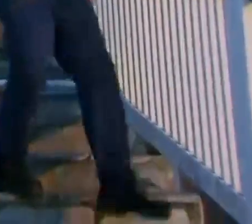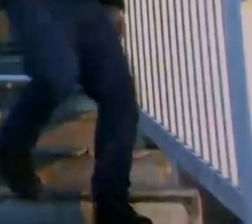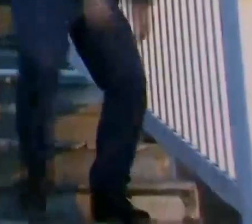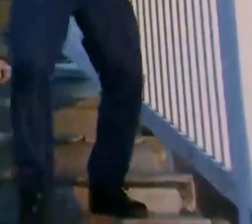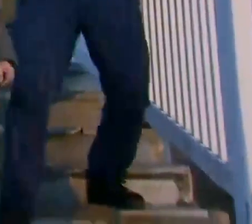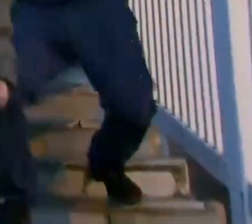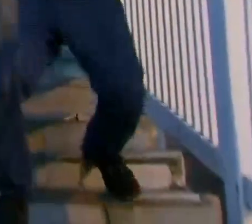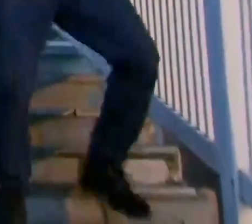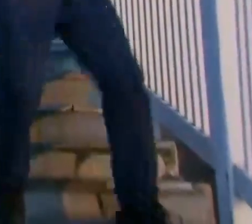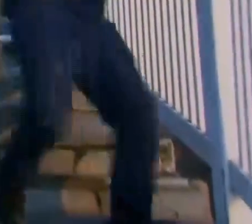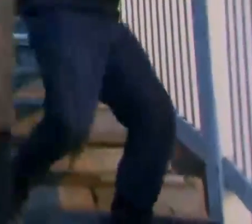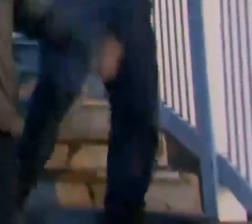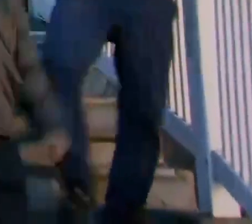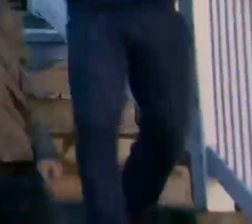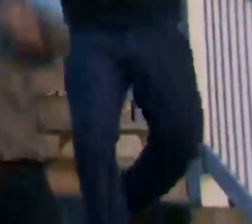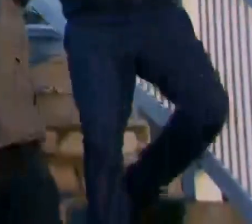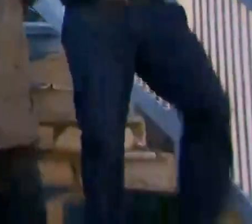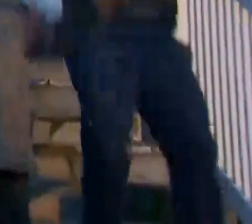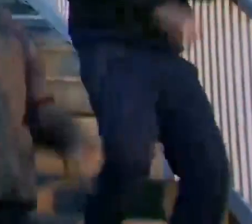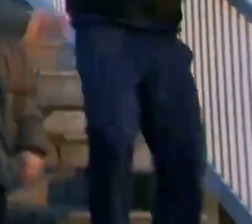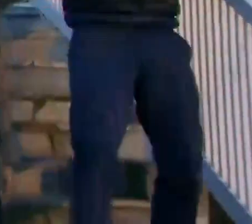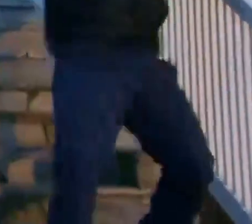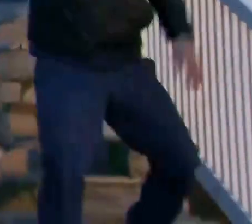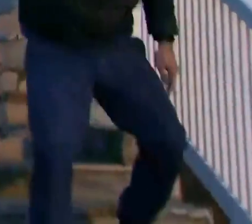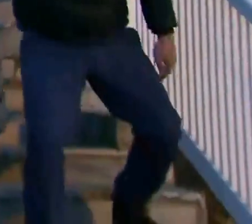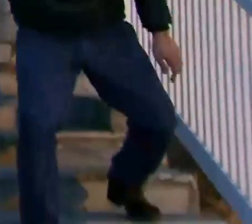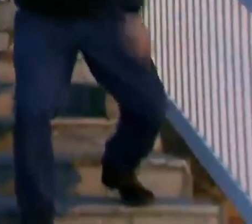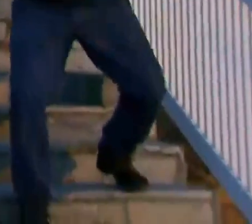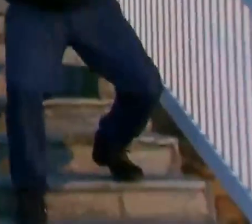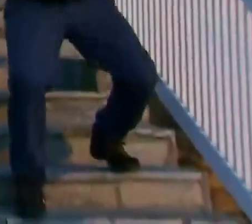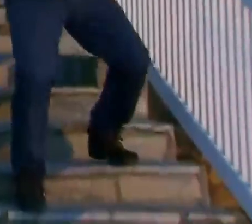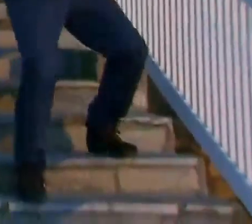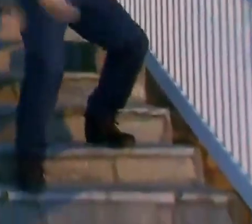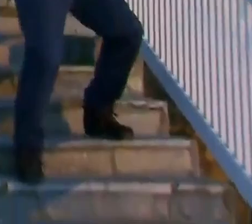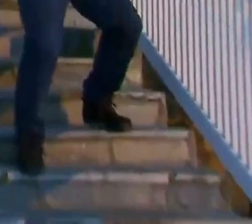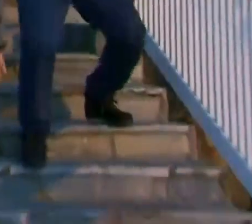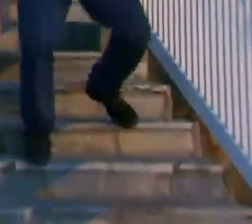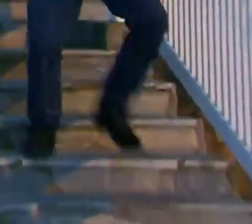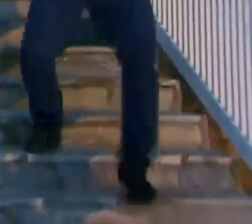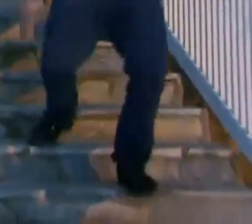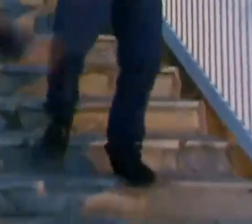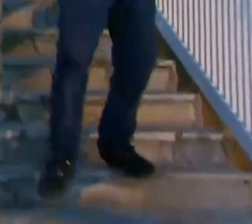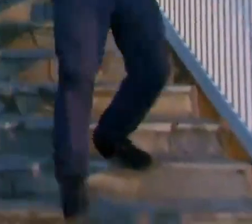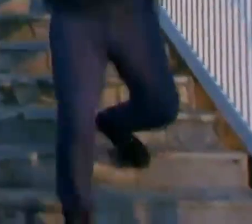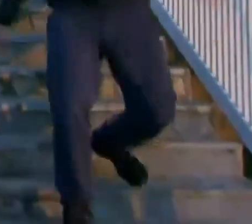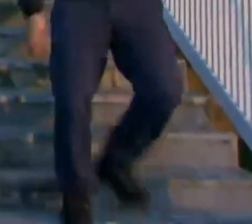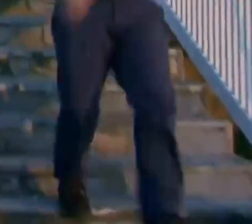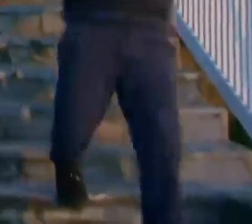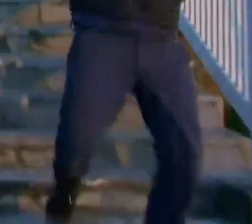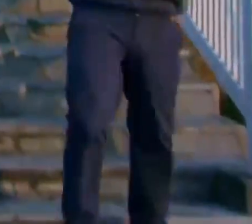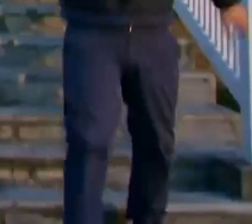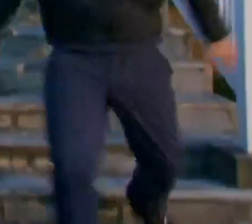yandan da el kol sallıyorlar. Junior, geleceğin oyuncusu olmak için biraz iddiasız. Pek becerebildiği söylenemez, hareketleri